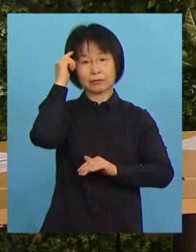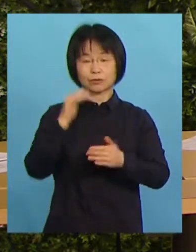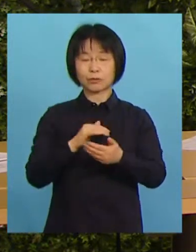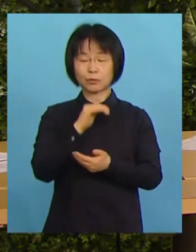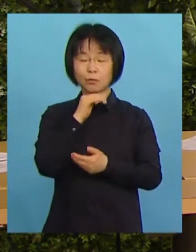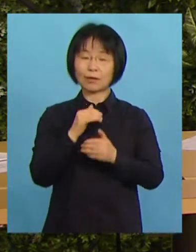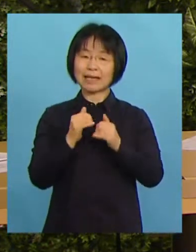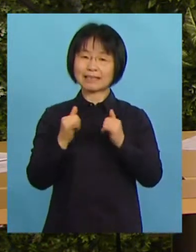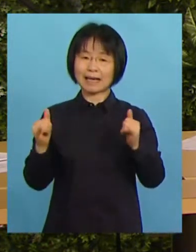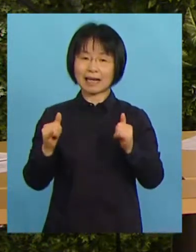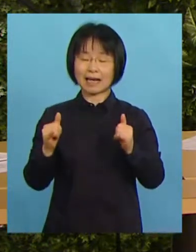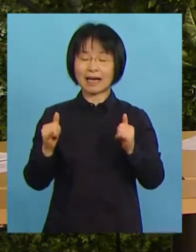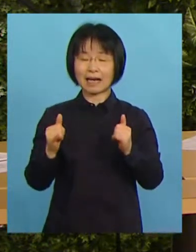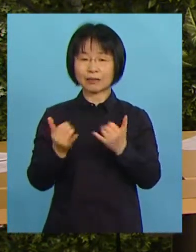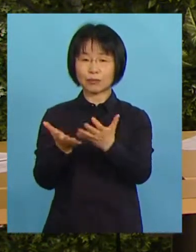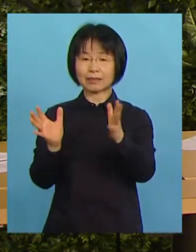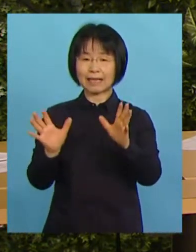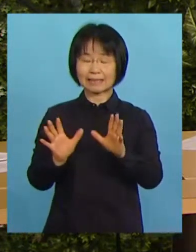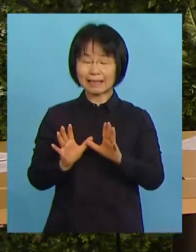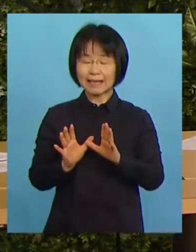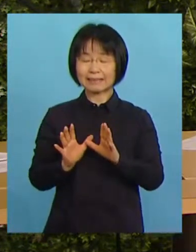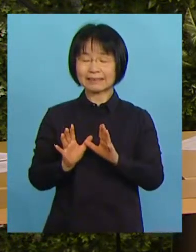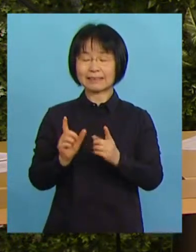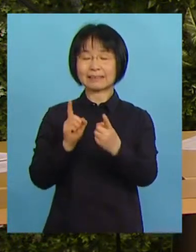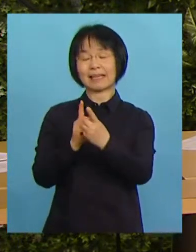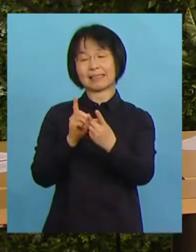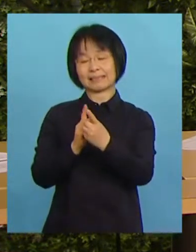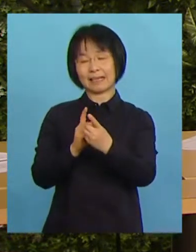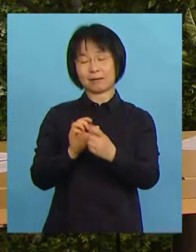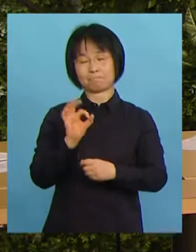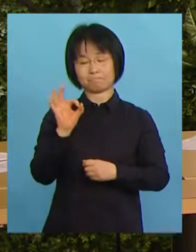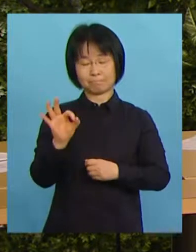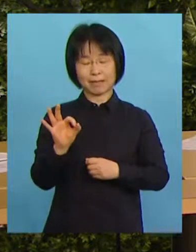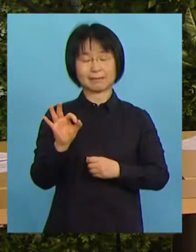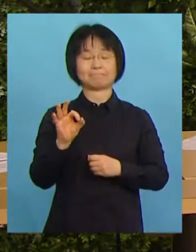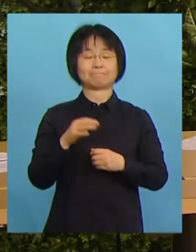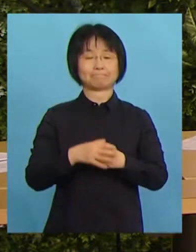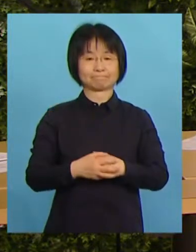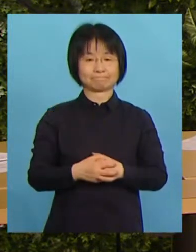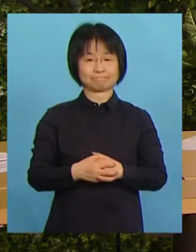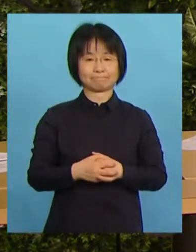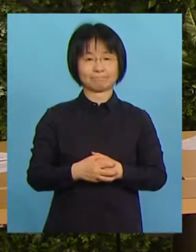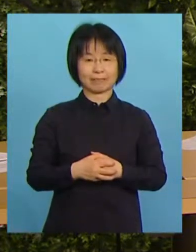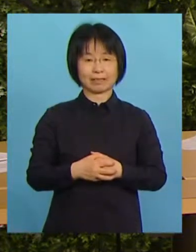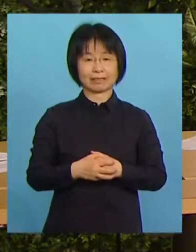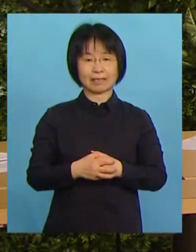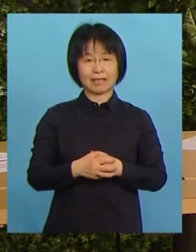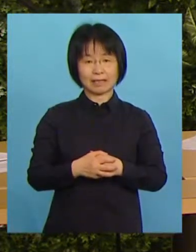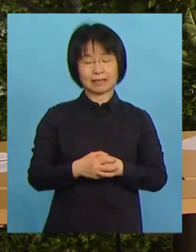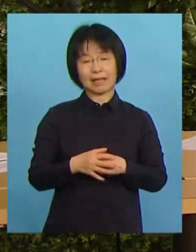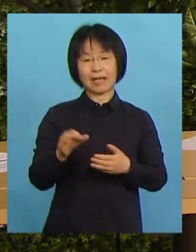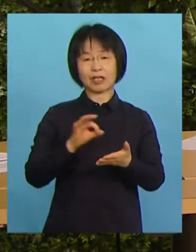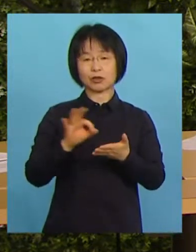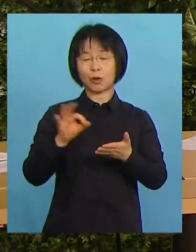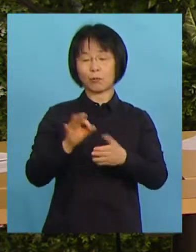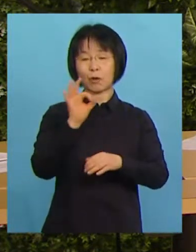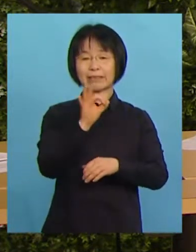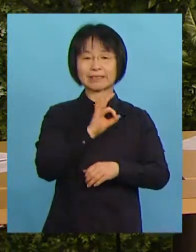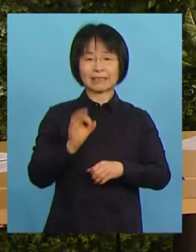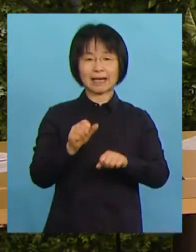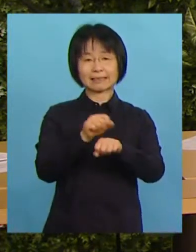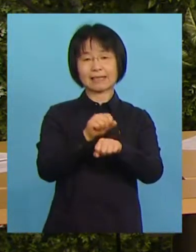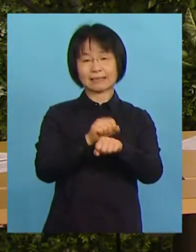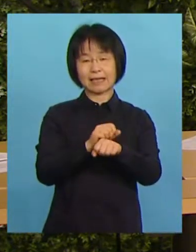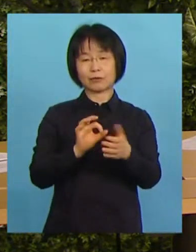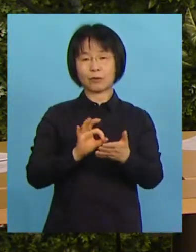高齢者の皆さんで作られた団体に対して補助金を交付しています。 はい、 消耗品や原材料の購入